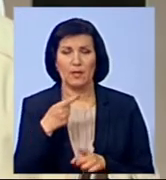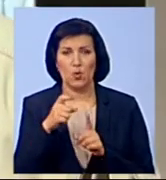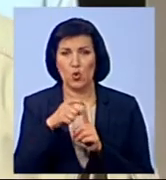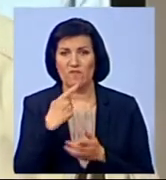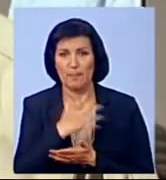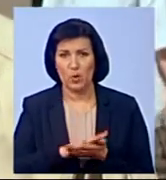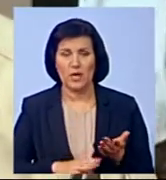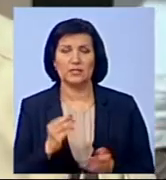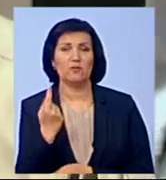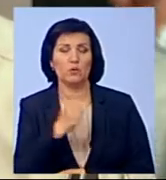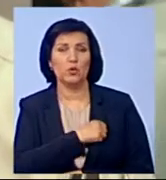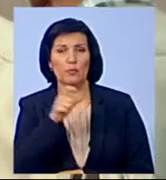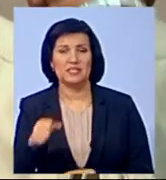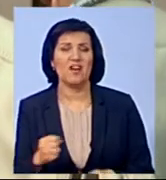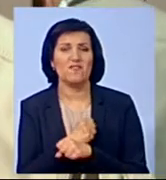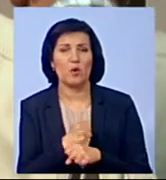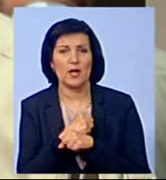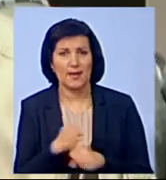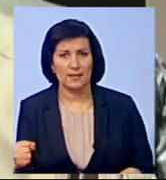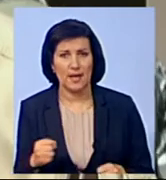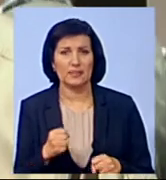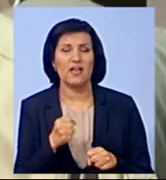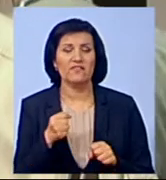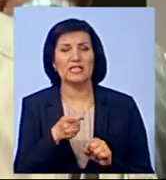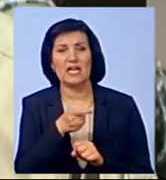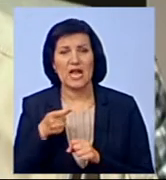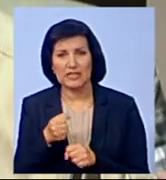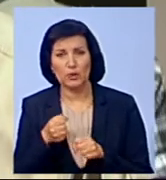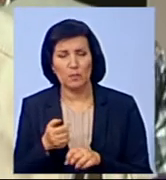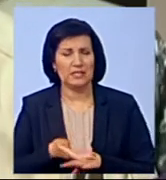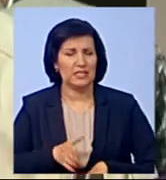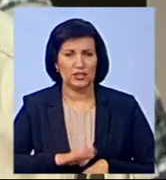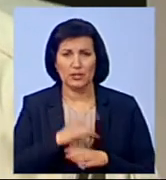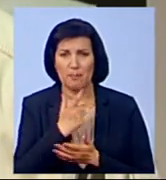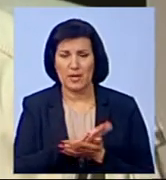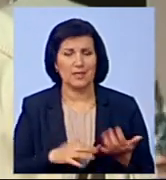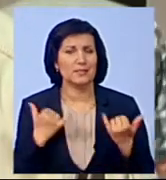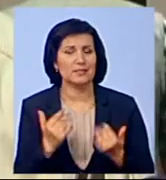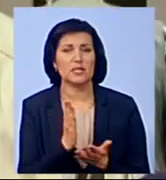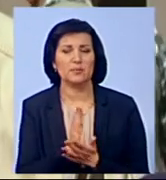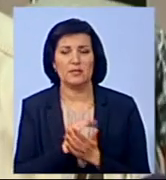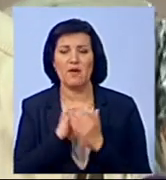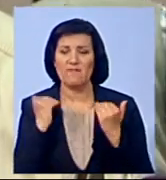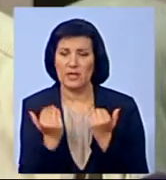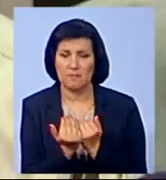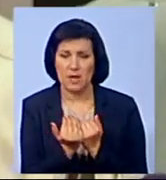І ще в одного бійця вибух гранати від гранатомета. Теж тяжке поранення. Зараз перебуває в реанімації.